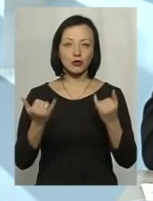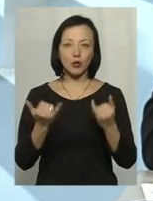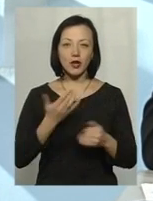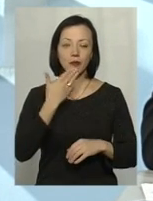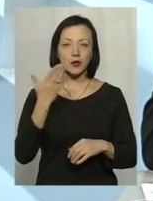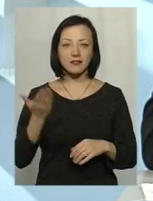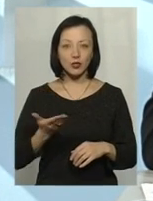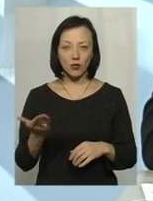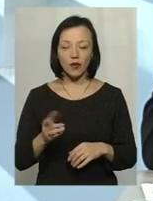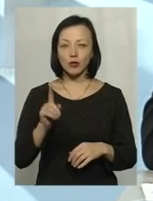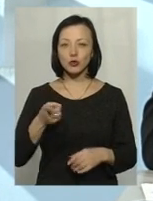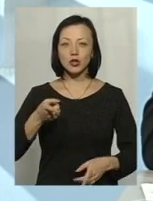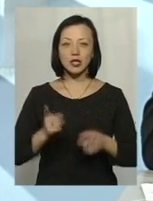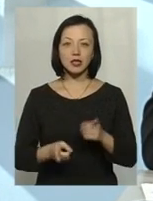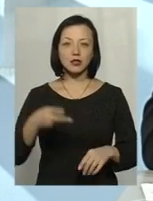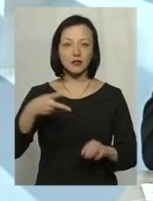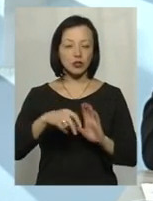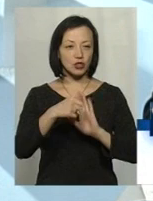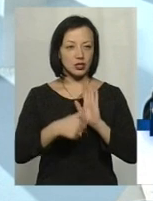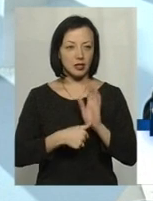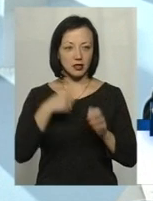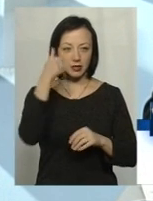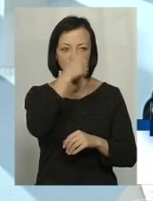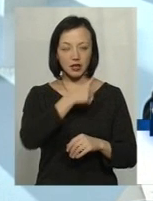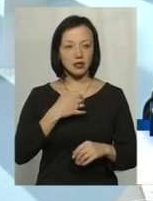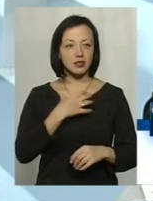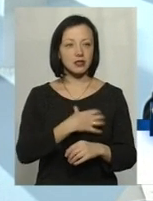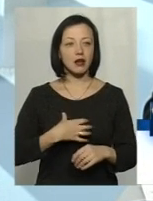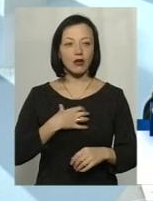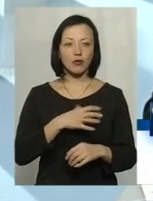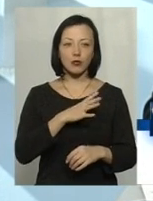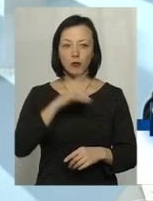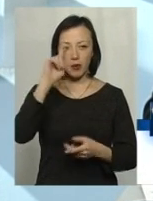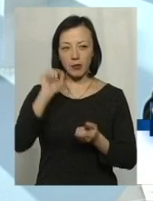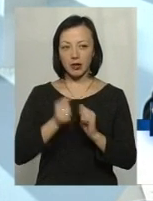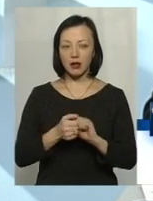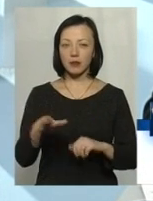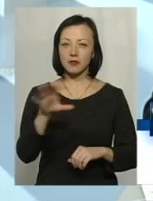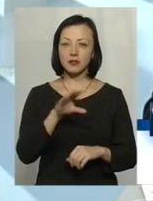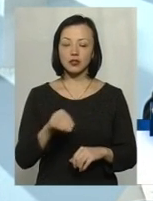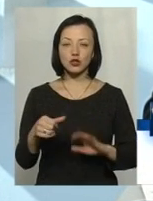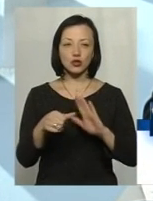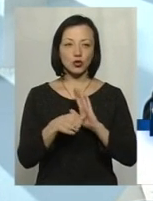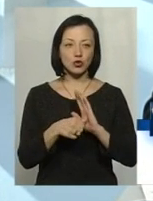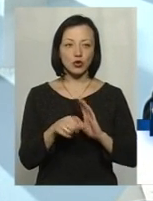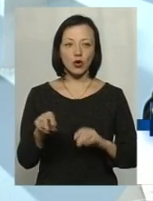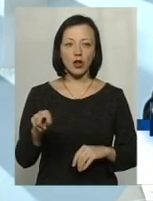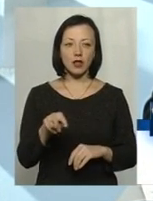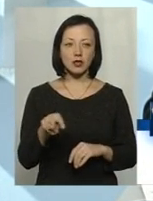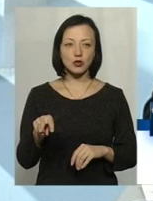прозвітувати, тому що дійсно 2016 рік він був знаковим. Ми всі пам'ятаємо, що 6